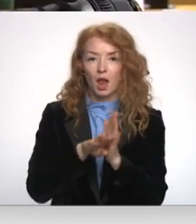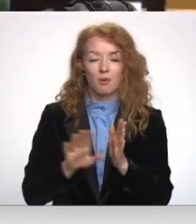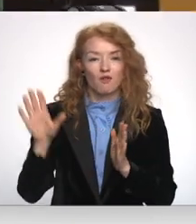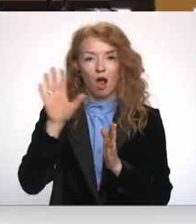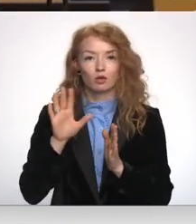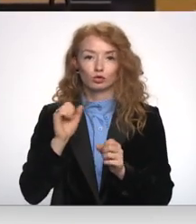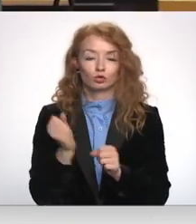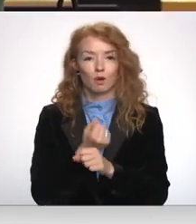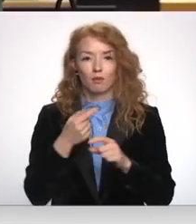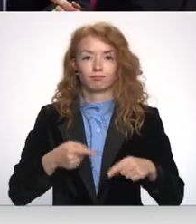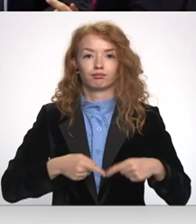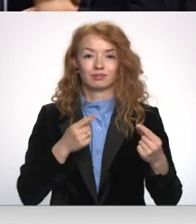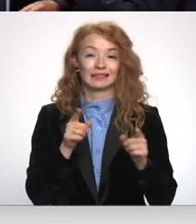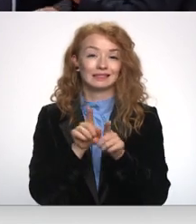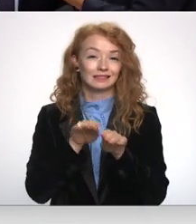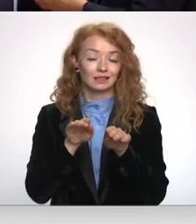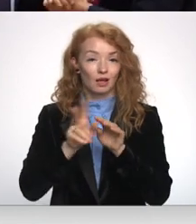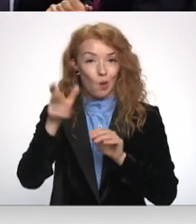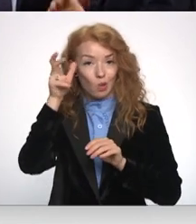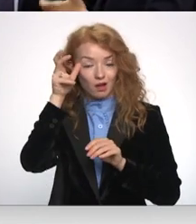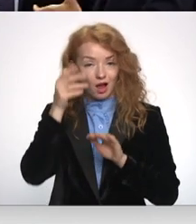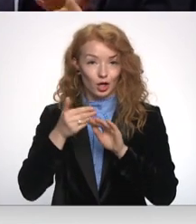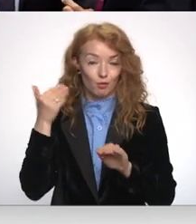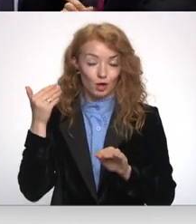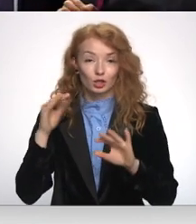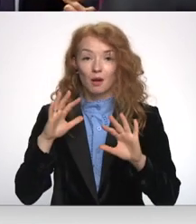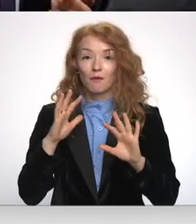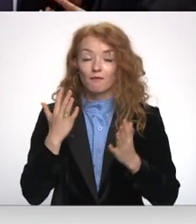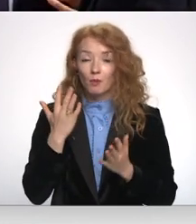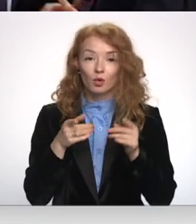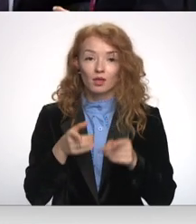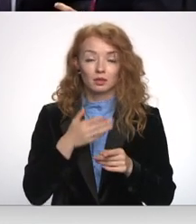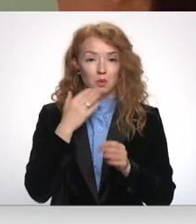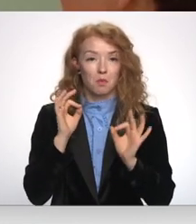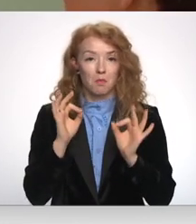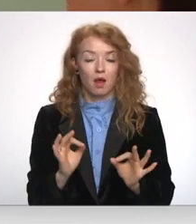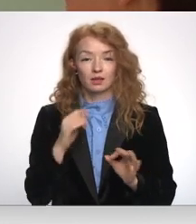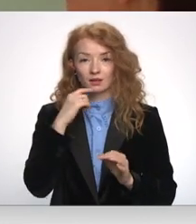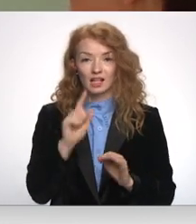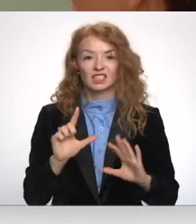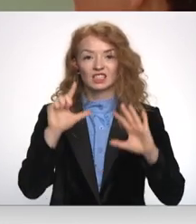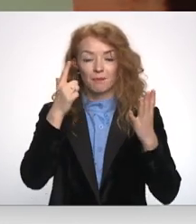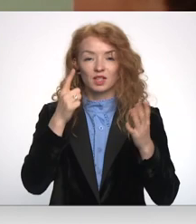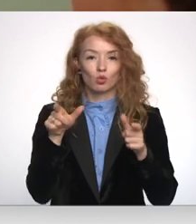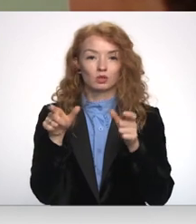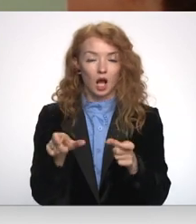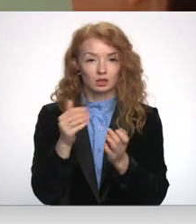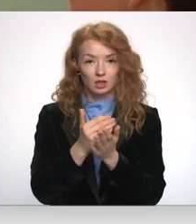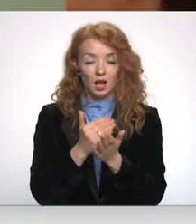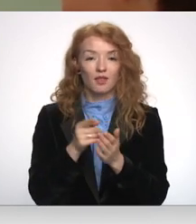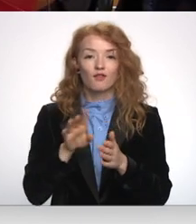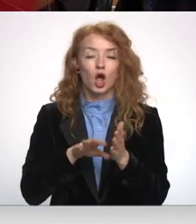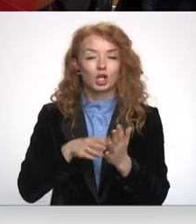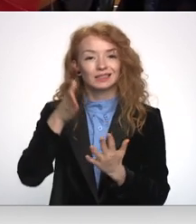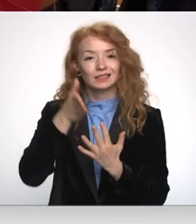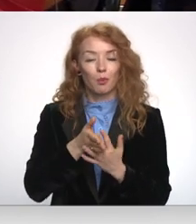iepriekš, piemēram, ir darījis Ungārija. Šo varbūt nav īsti pareizi saukt par 7. Sankciju kārtu, drīzāk tas ir tāds kā